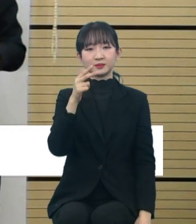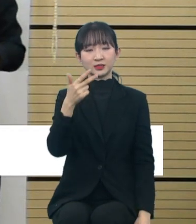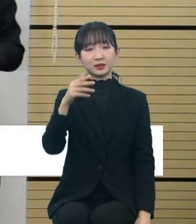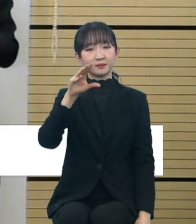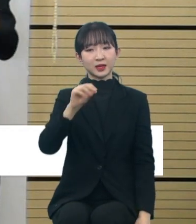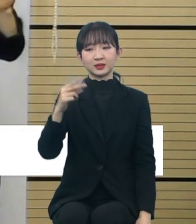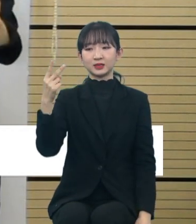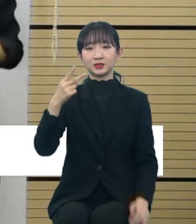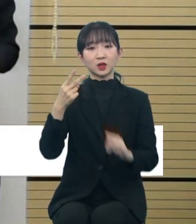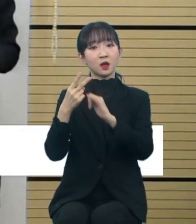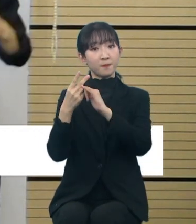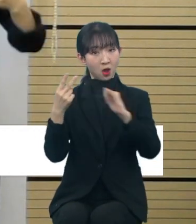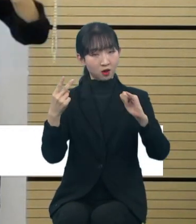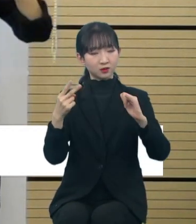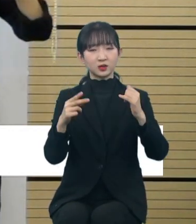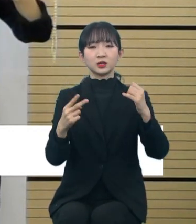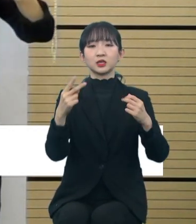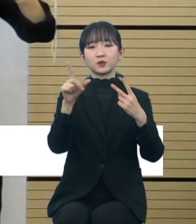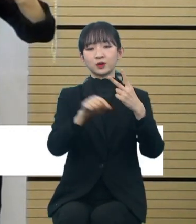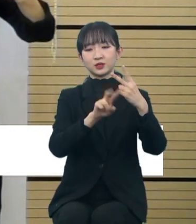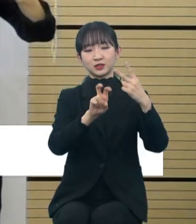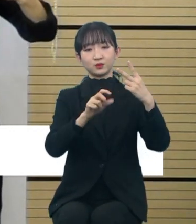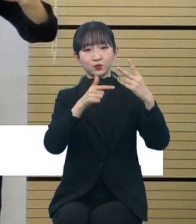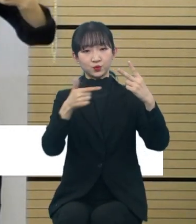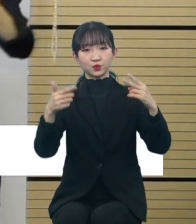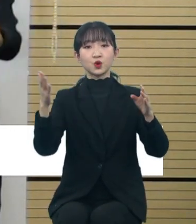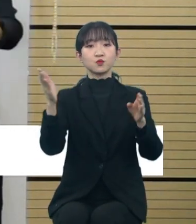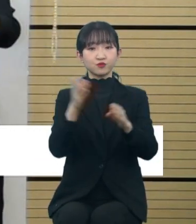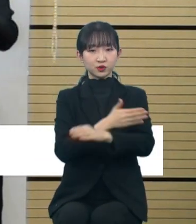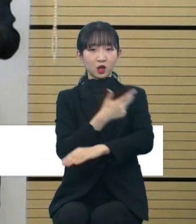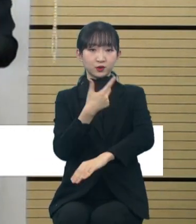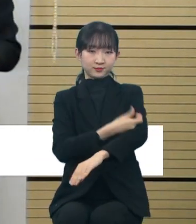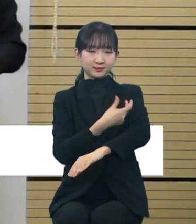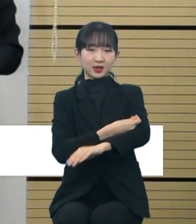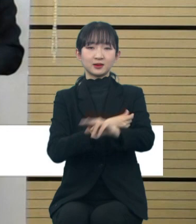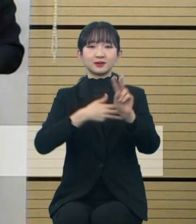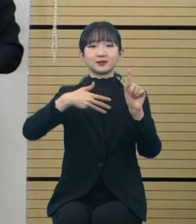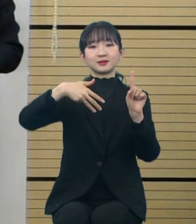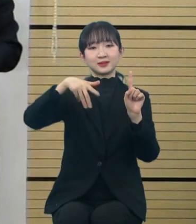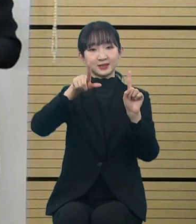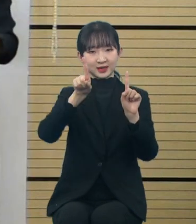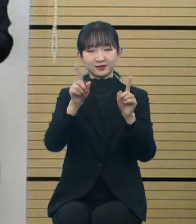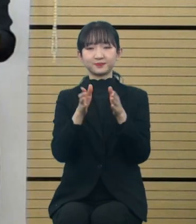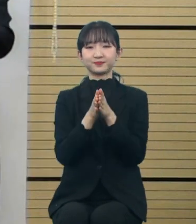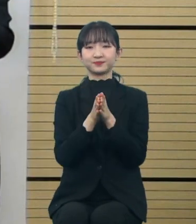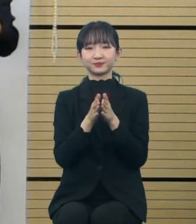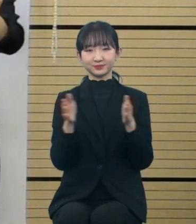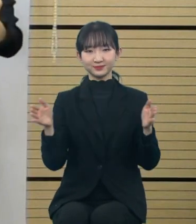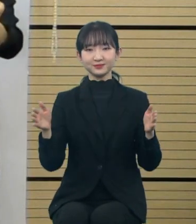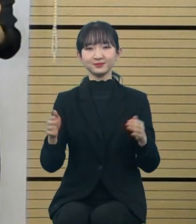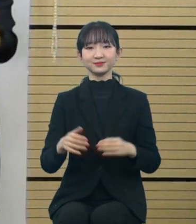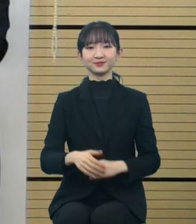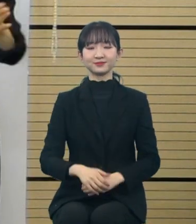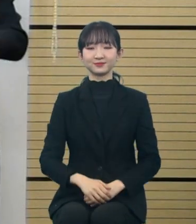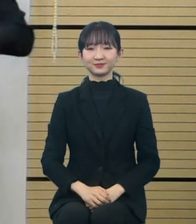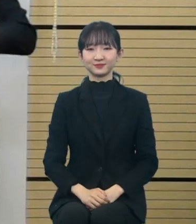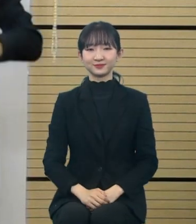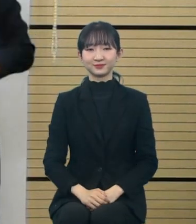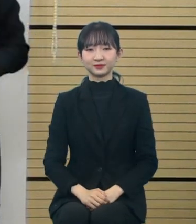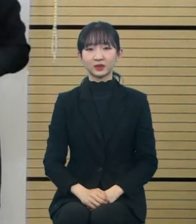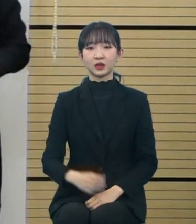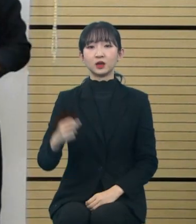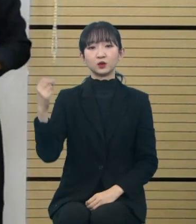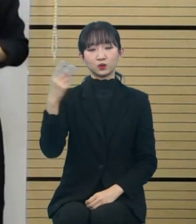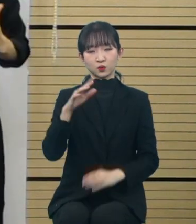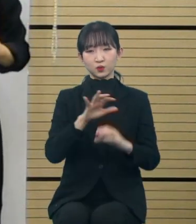대상으로 2월 26일부터 아스트라제네카 백신 1차 예방접종을 시작할 계획입니다. 아울러